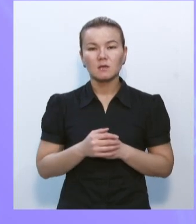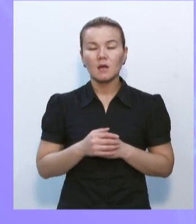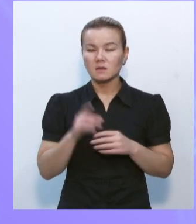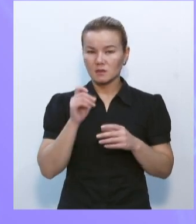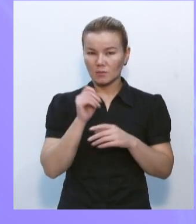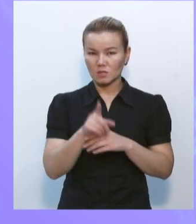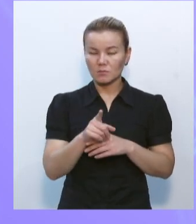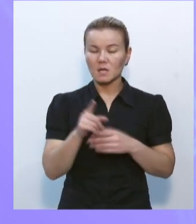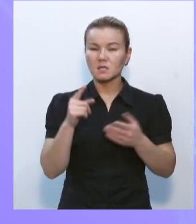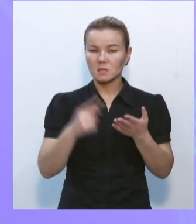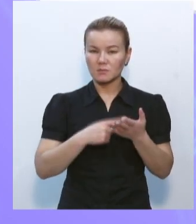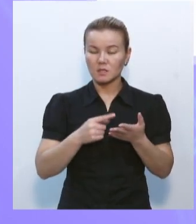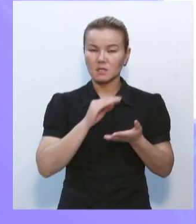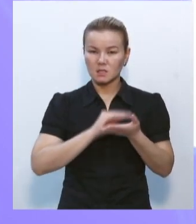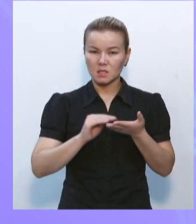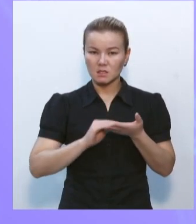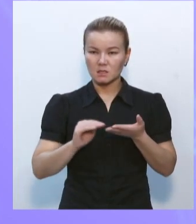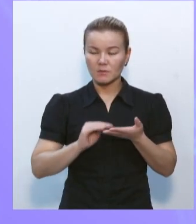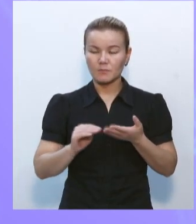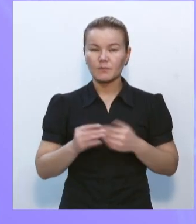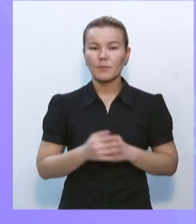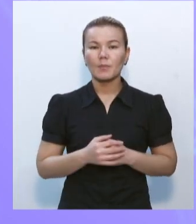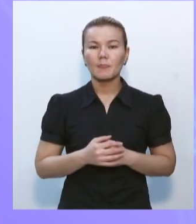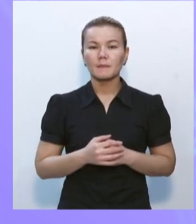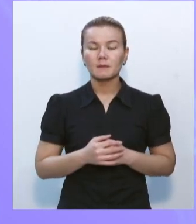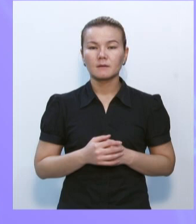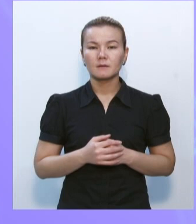Тапшырманы дептерге жазгыла.